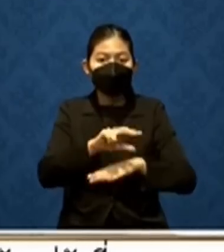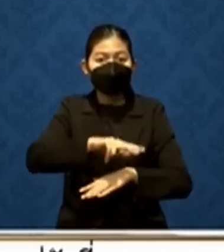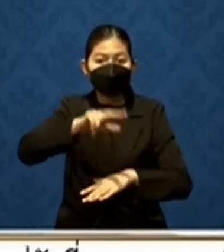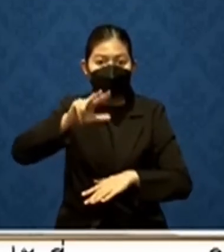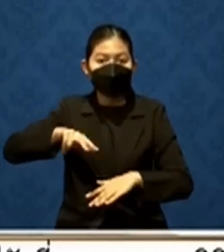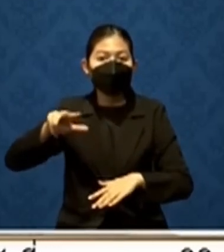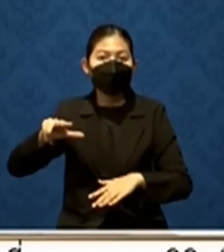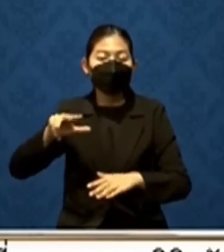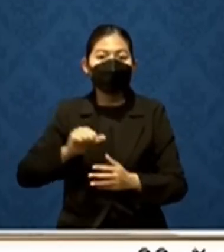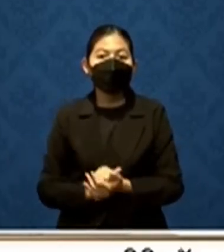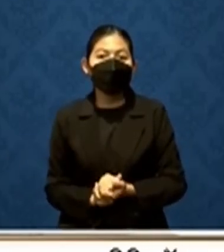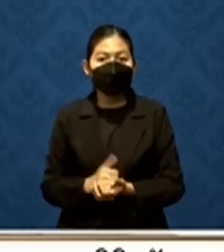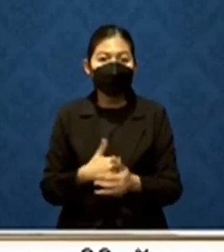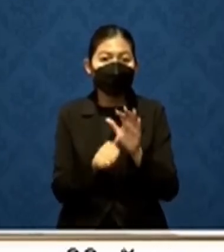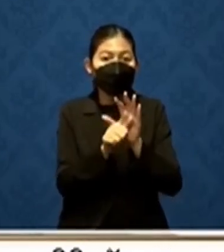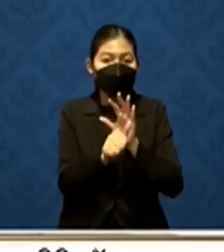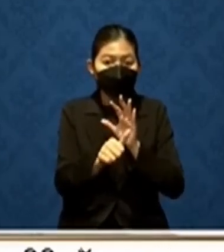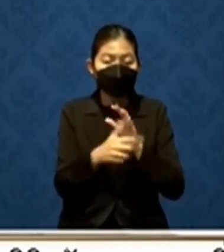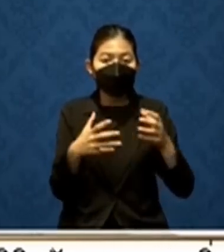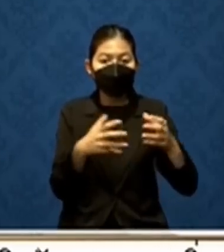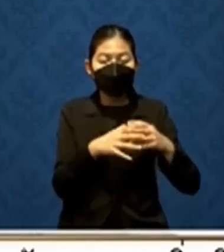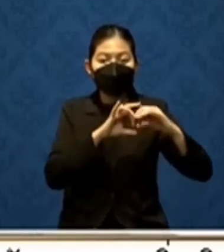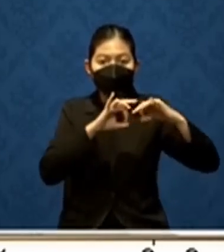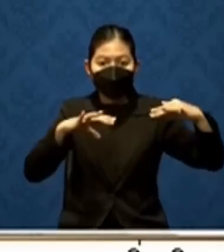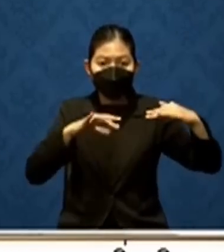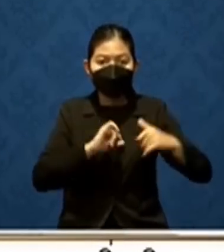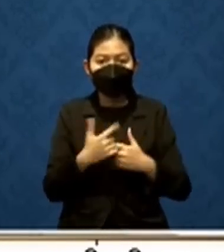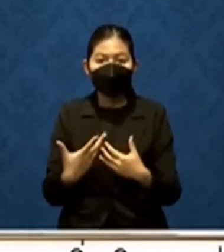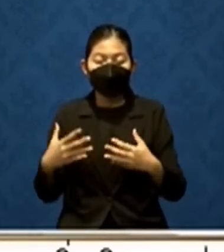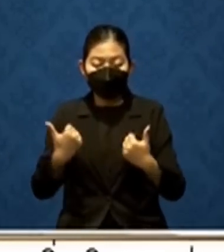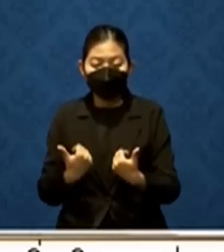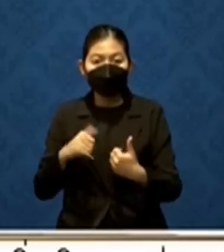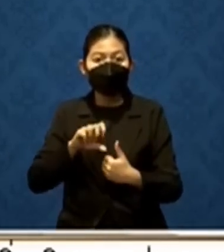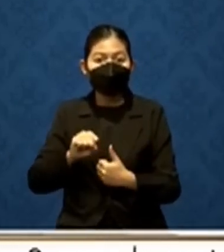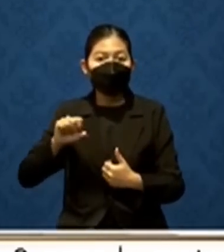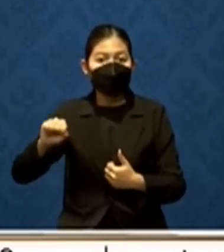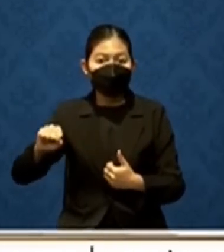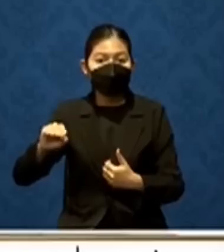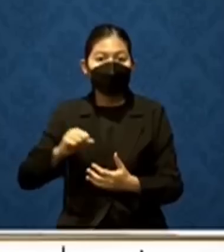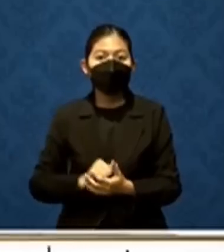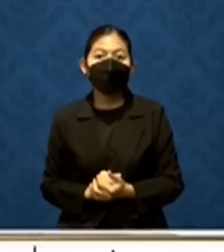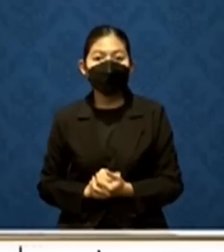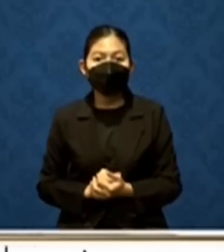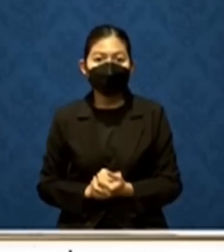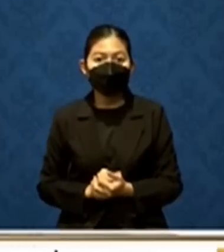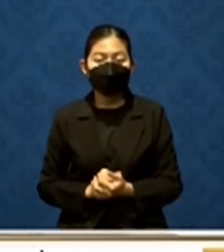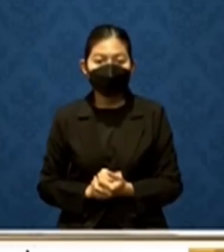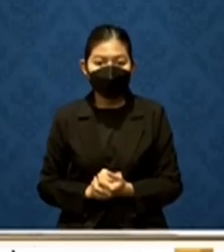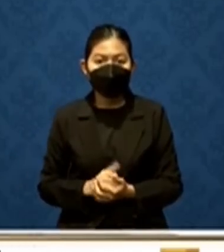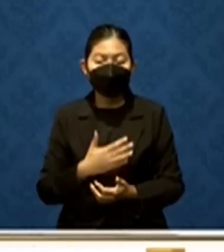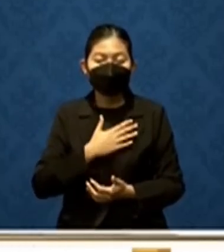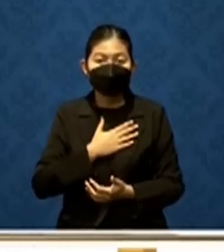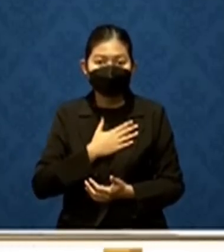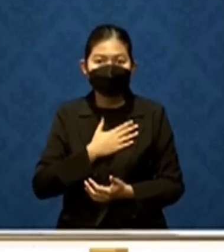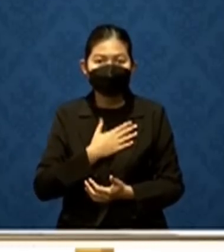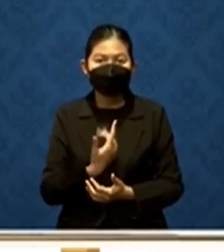และในฐานะผู้นำฝ่ายค้านในสภาผู้แทนราษฎรก็ผมจะทำหน้าที่